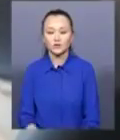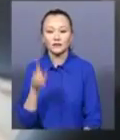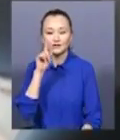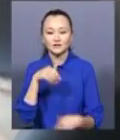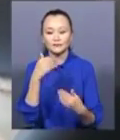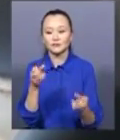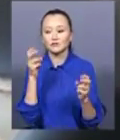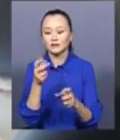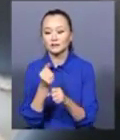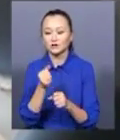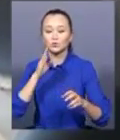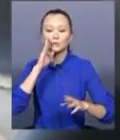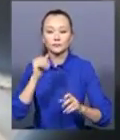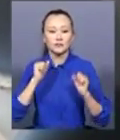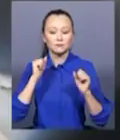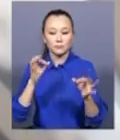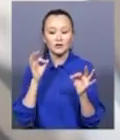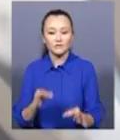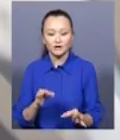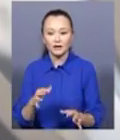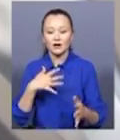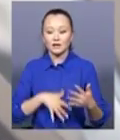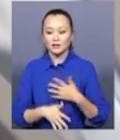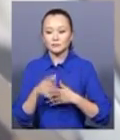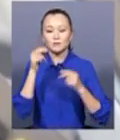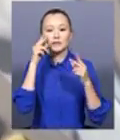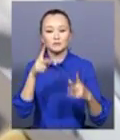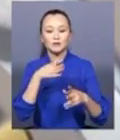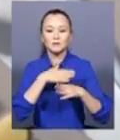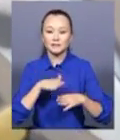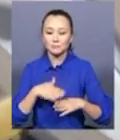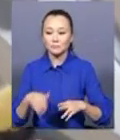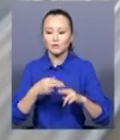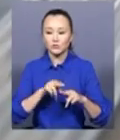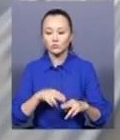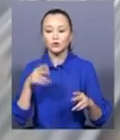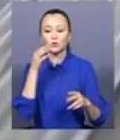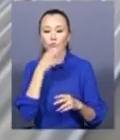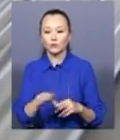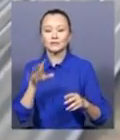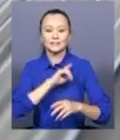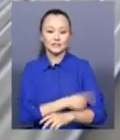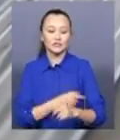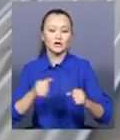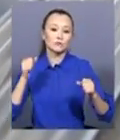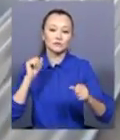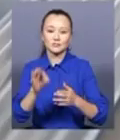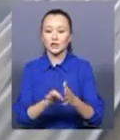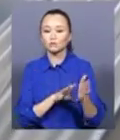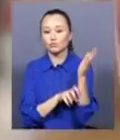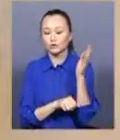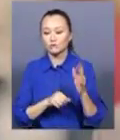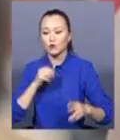А знаете ли вы, как делать утреннюю зарядку правильно? Организм просыпается постепенно, и поэтому любые